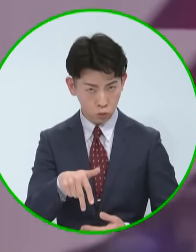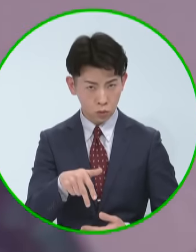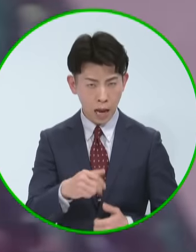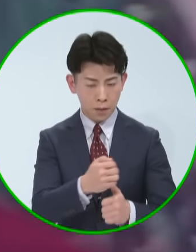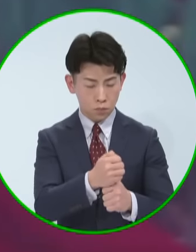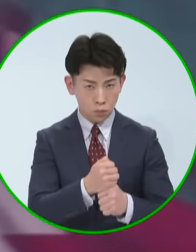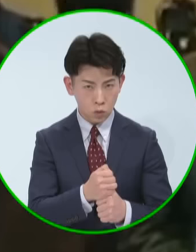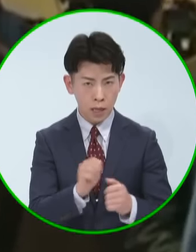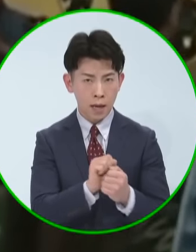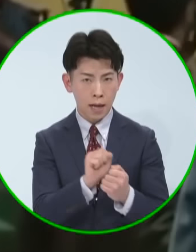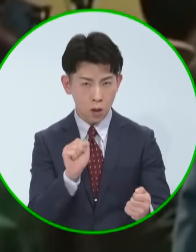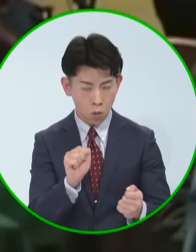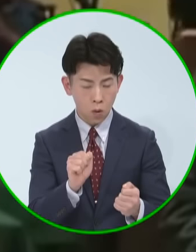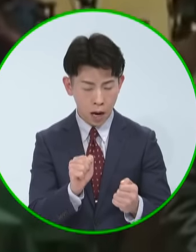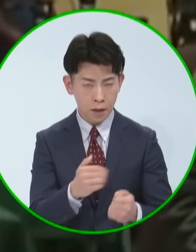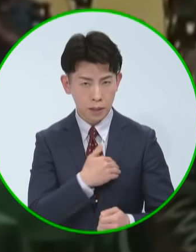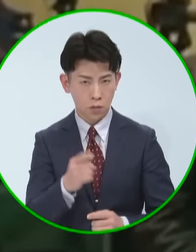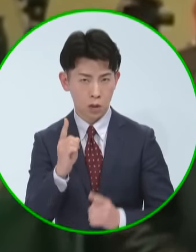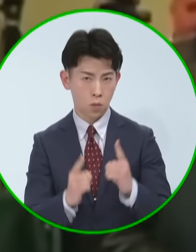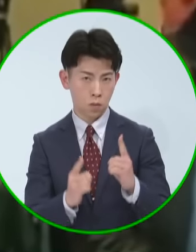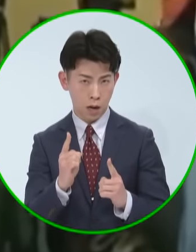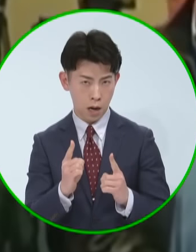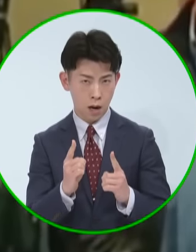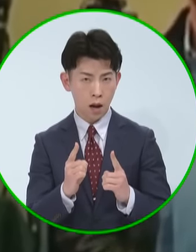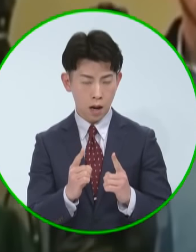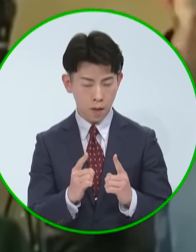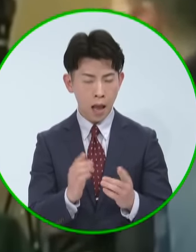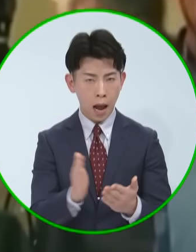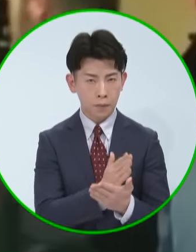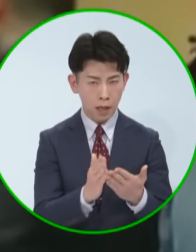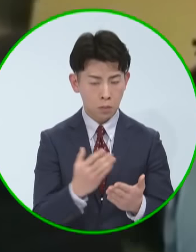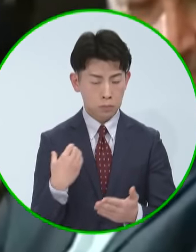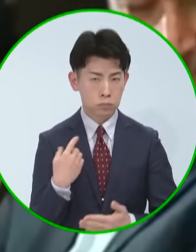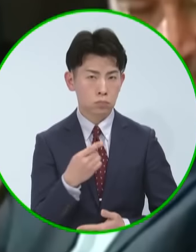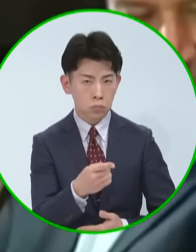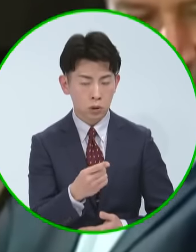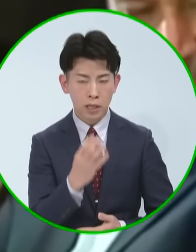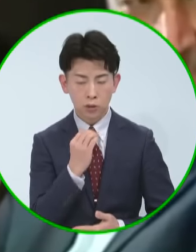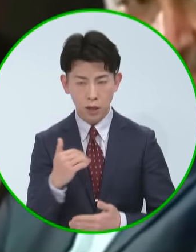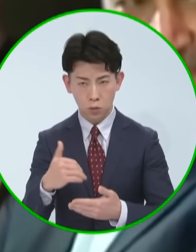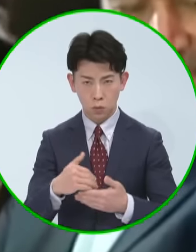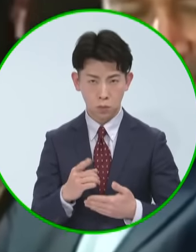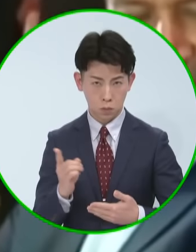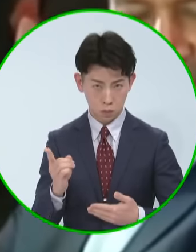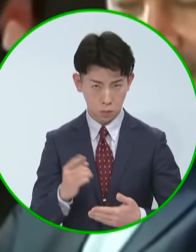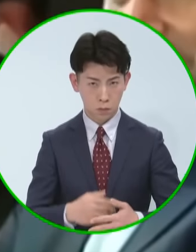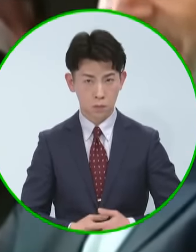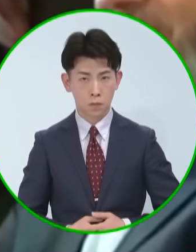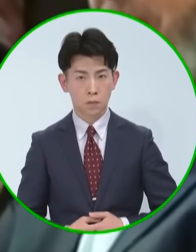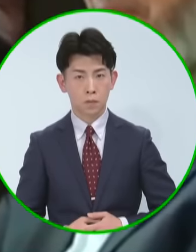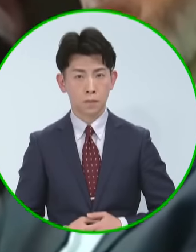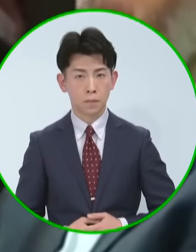質解放に応じるかどうかだ。ボールはハマス側にあると圧力をかけました。